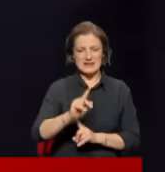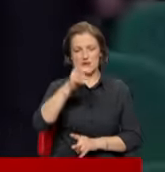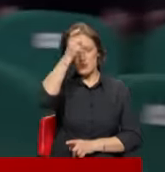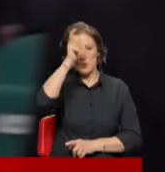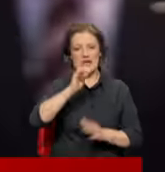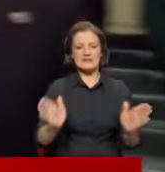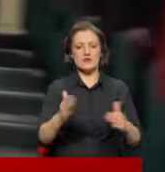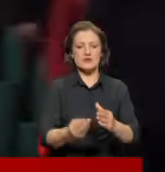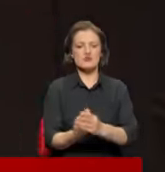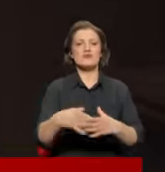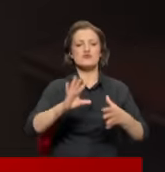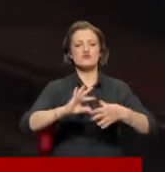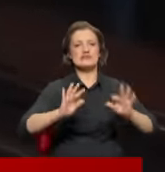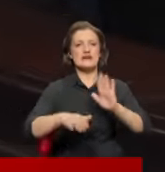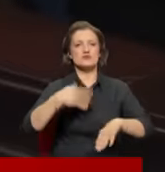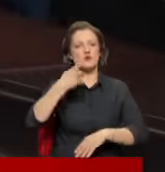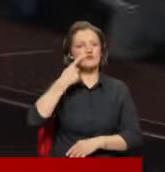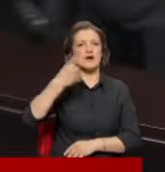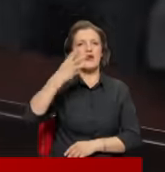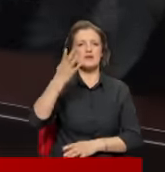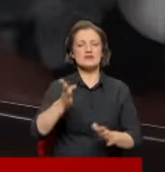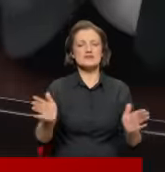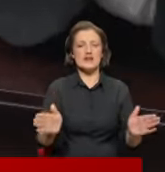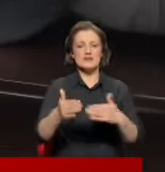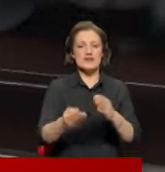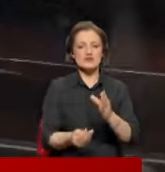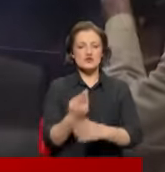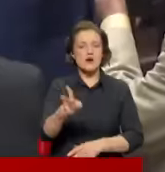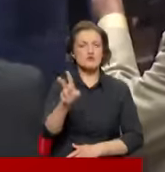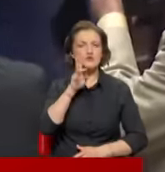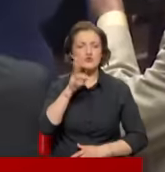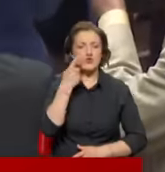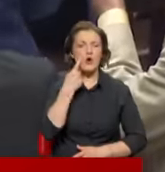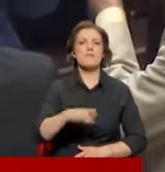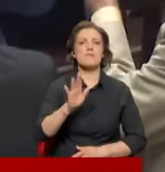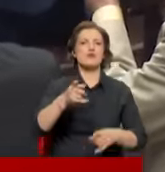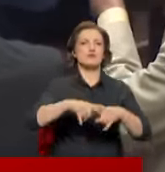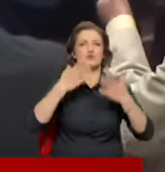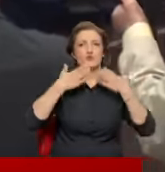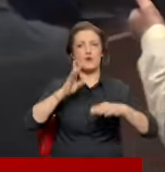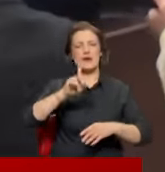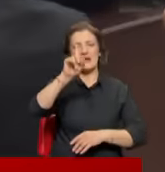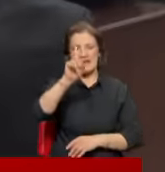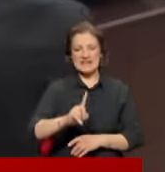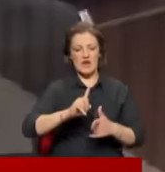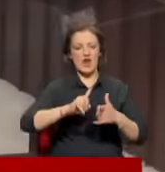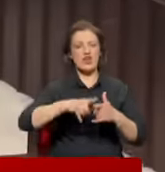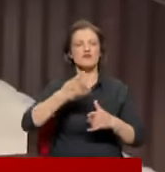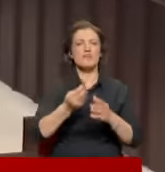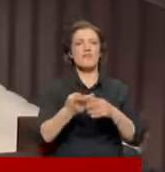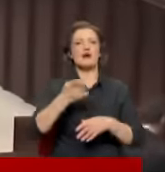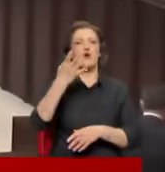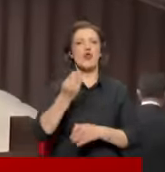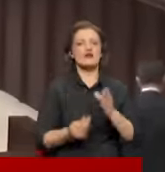sandıkta kurulmadı cümlesinden sonra Erdoğan'ın sandıktan çıkan sonucu görmeme lüksümüz yok açıklaması. AK Parti'nin ilk kez ikinci parti olarak